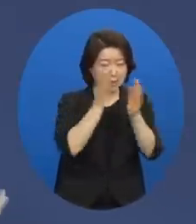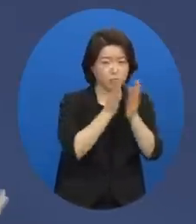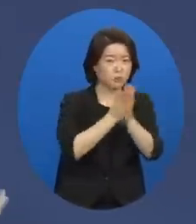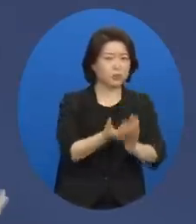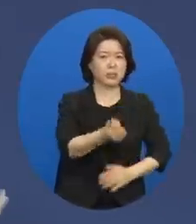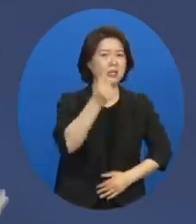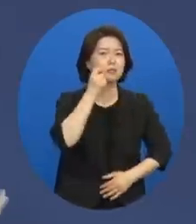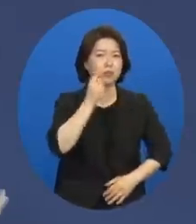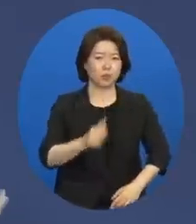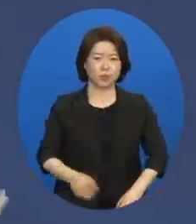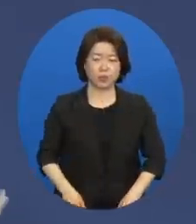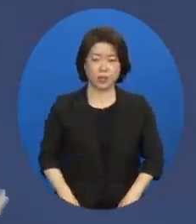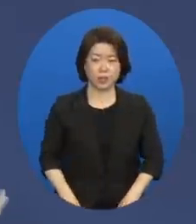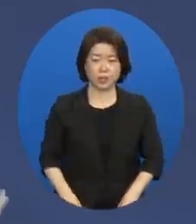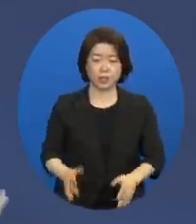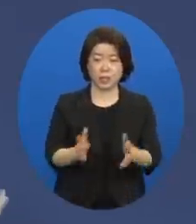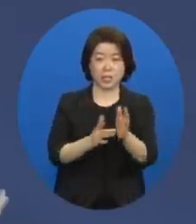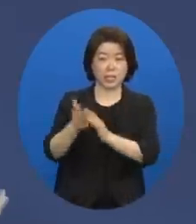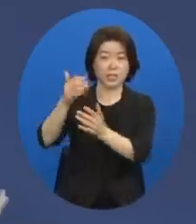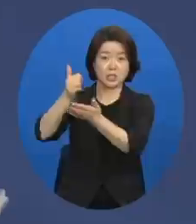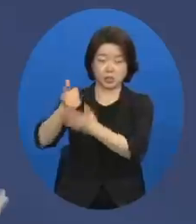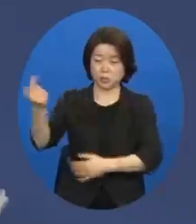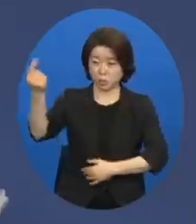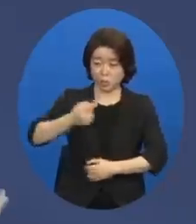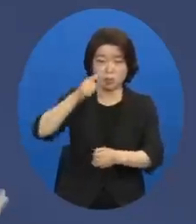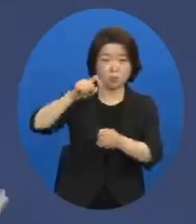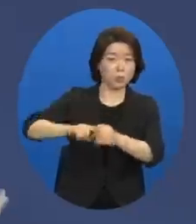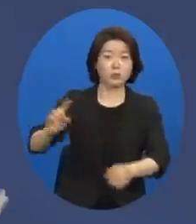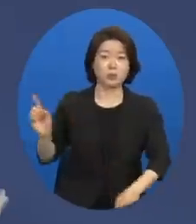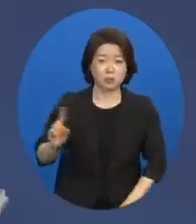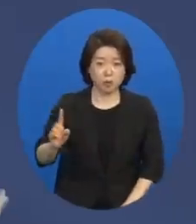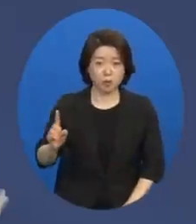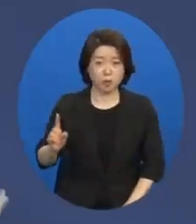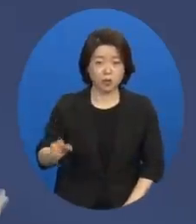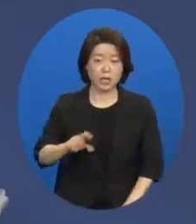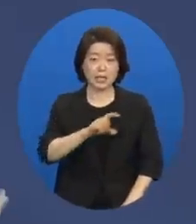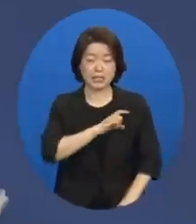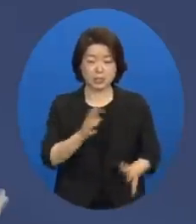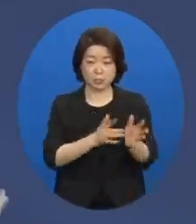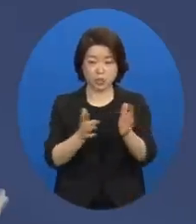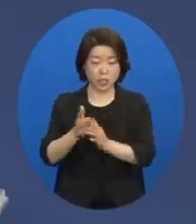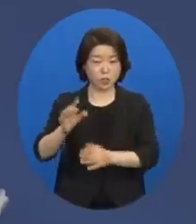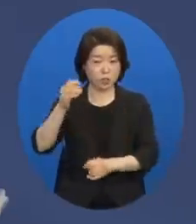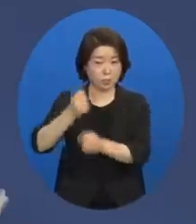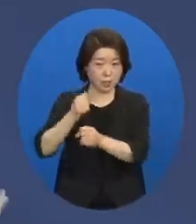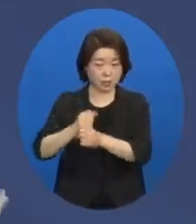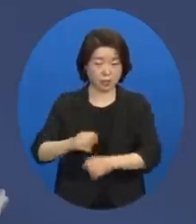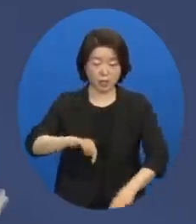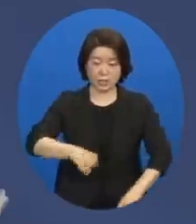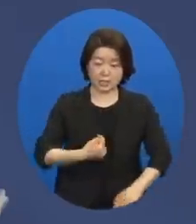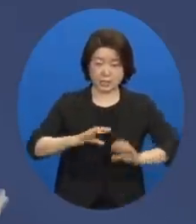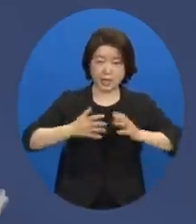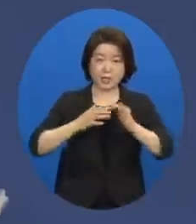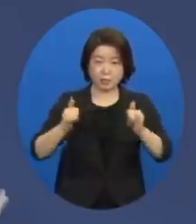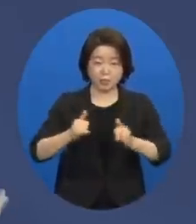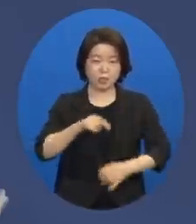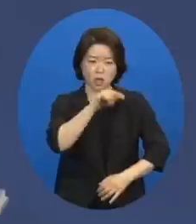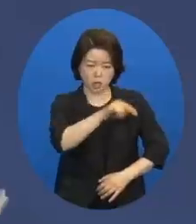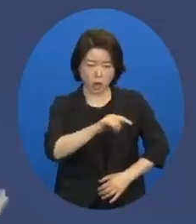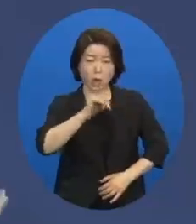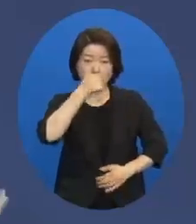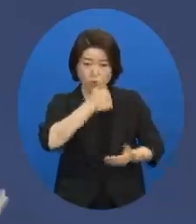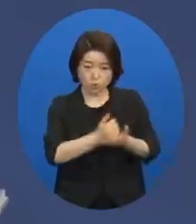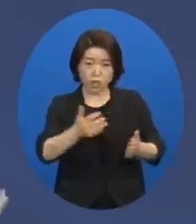없습니다. 예수님조차도 오신 목적이 뭐냐면 이름을 예수라 하라. 그가 자기 백성을 저희